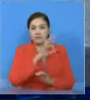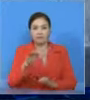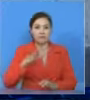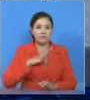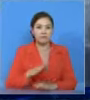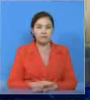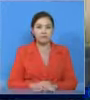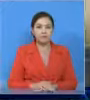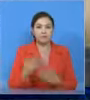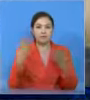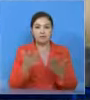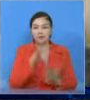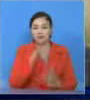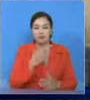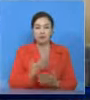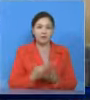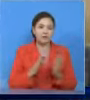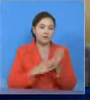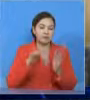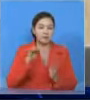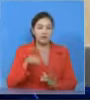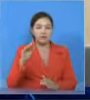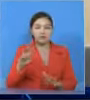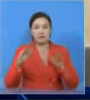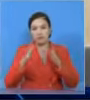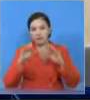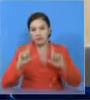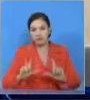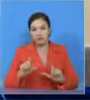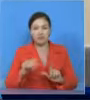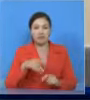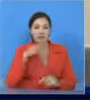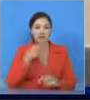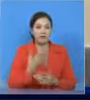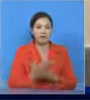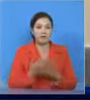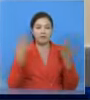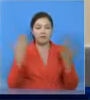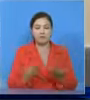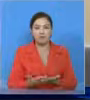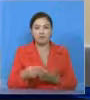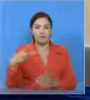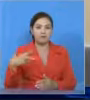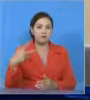1,8%-ді құрайды. Қазіргі кезде әлі де 9000-нан астам адам үй карантинінде. Айтып өтейік, бүгінге дейін